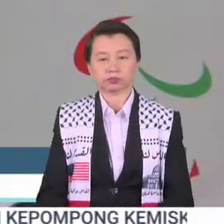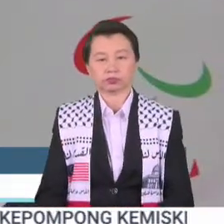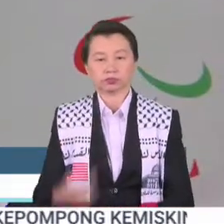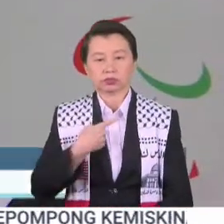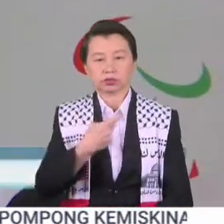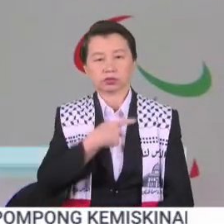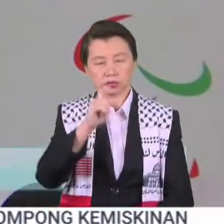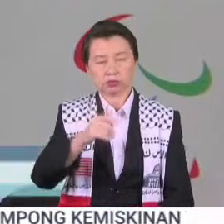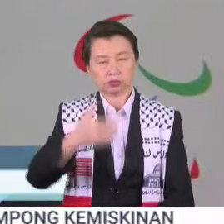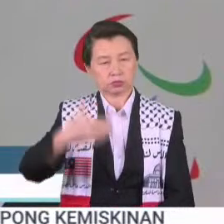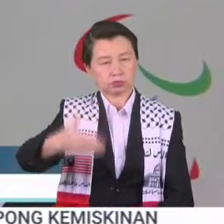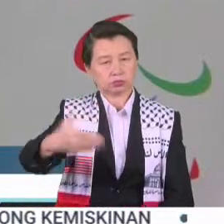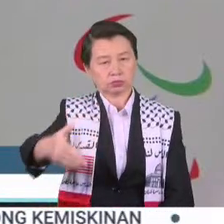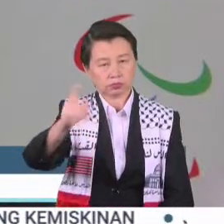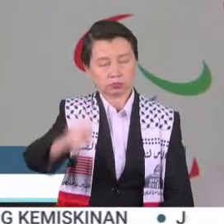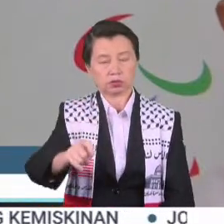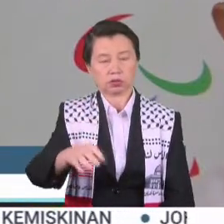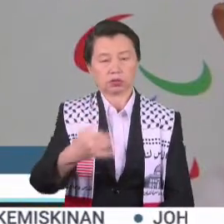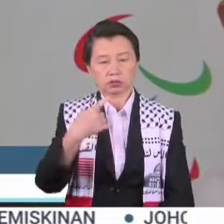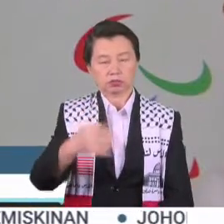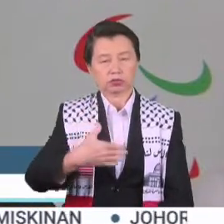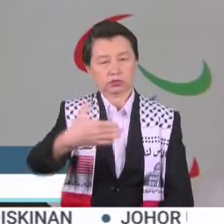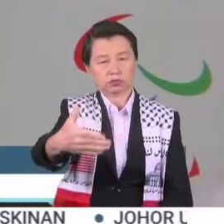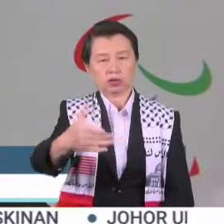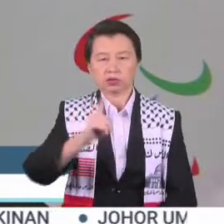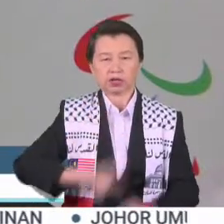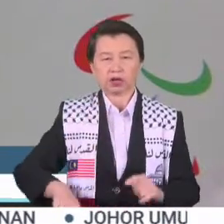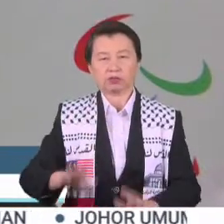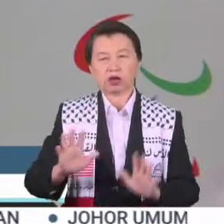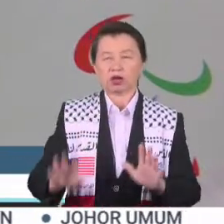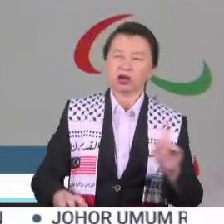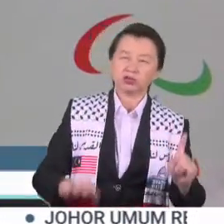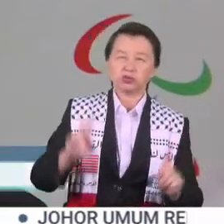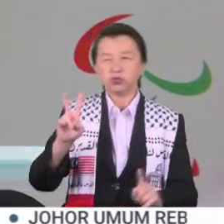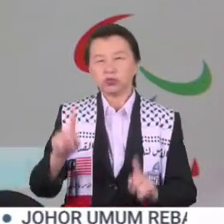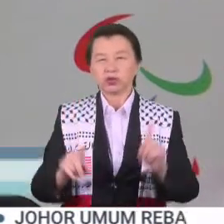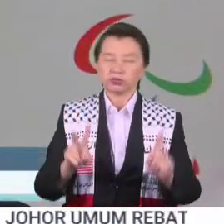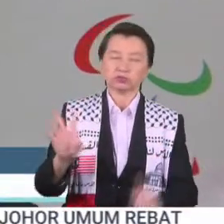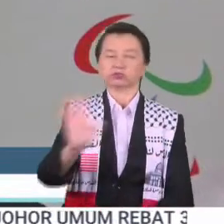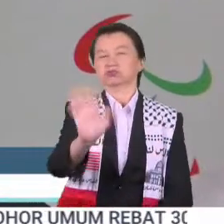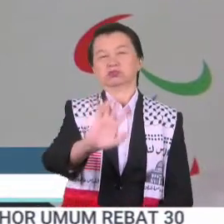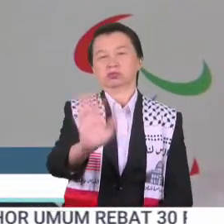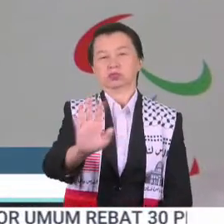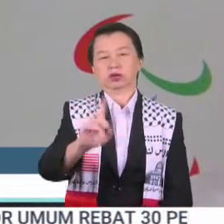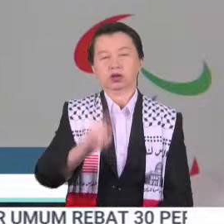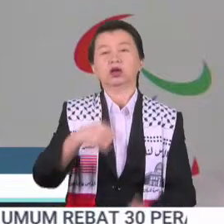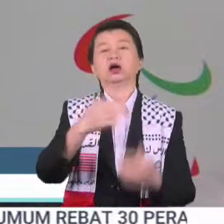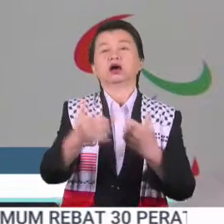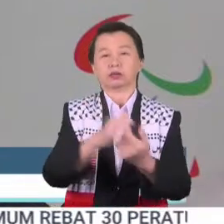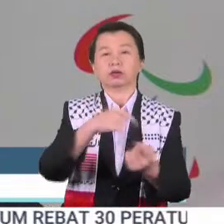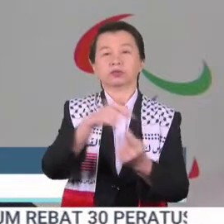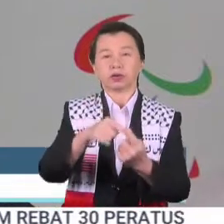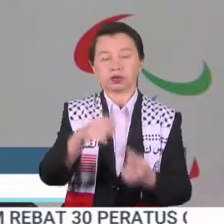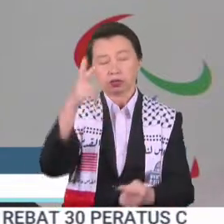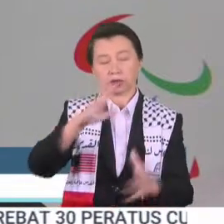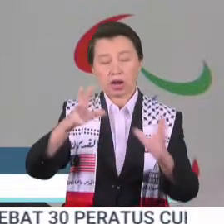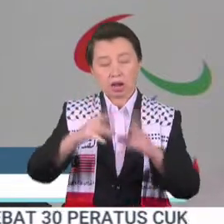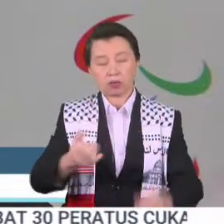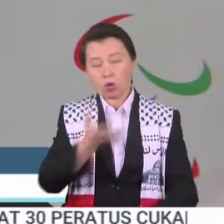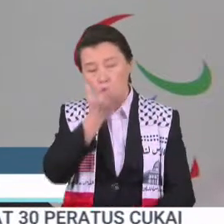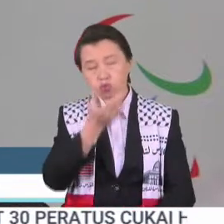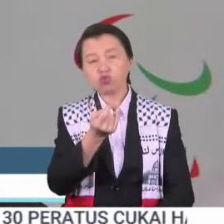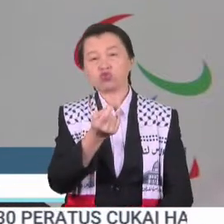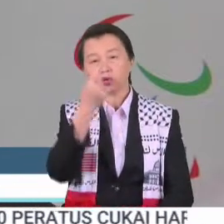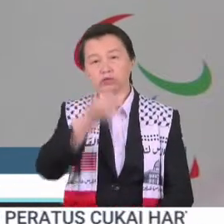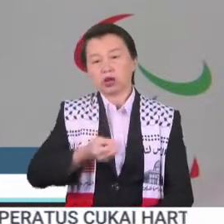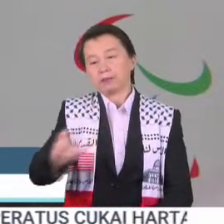Kita kena move forward, kita kena maju ke hadapan. Tak boleh rasa oh 2-1 no more. Sampai bila negara kerajaan habis duit